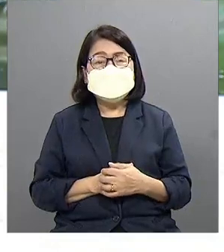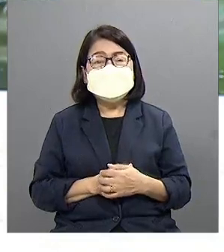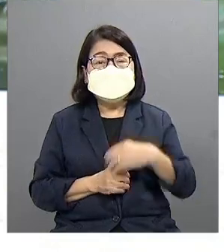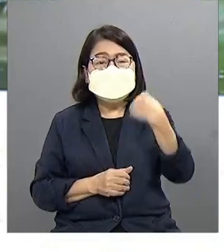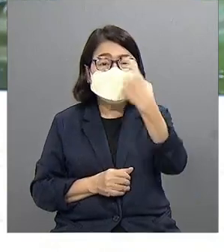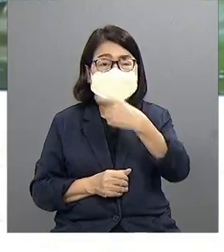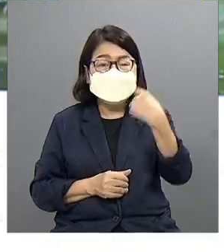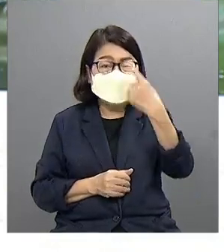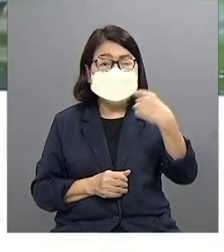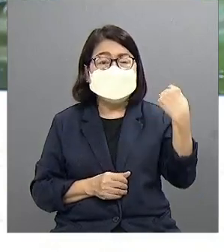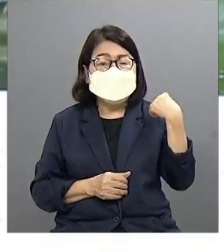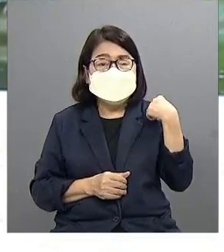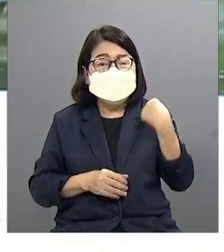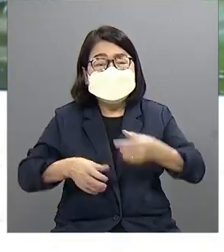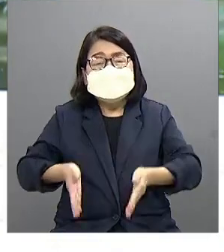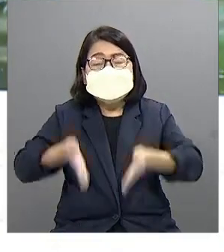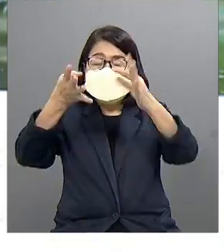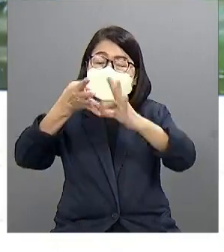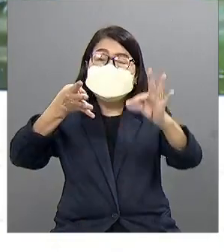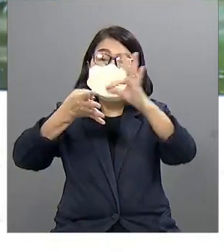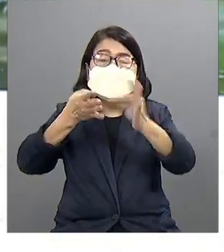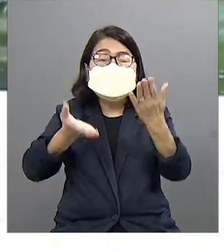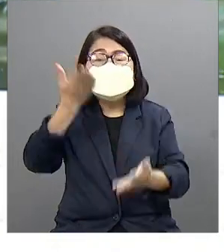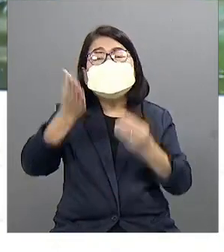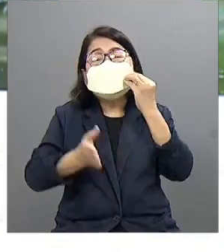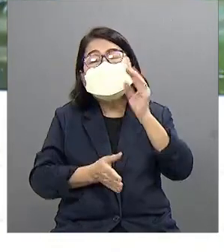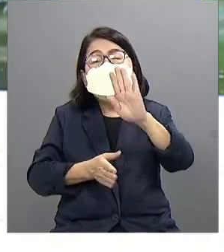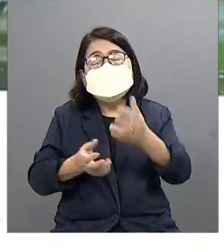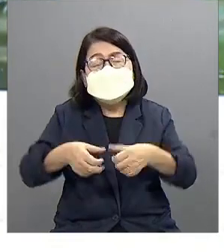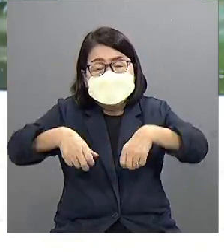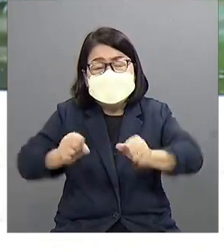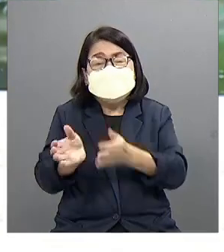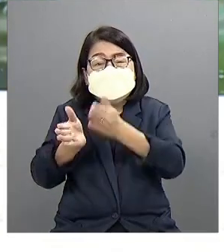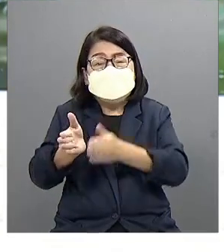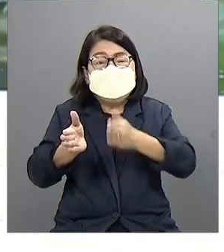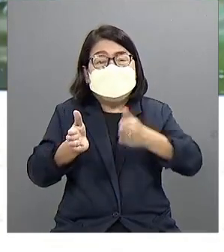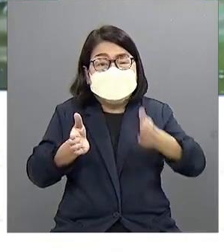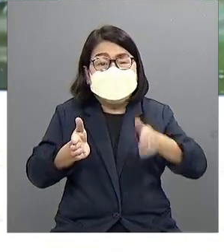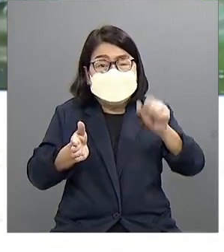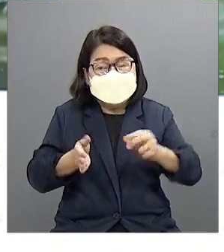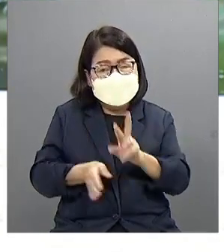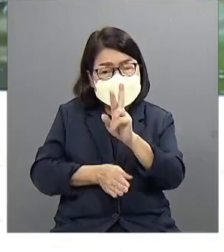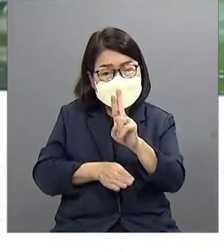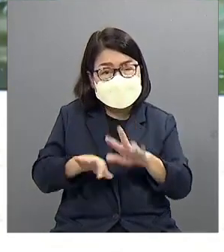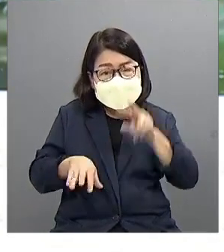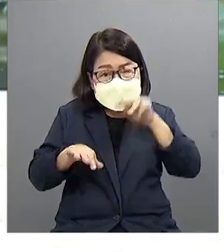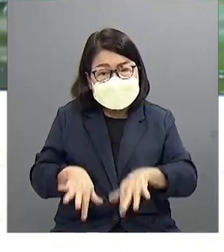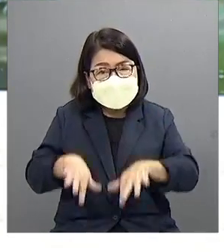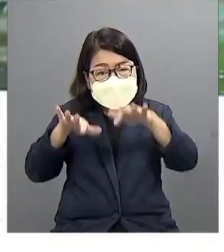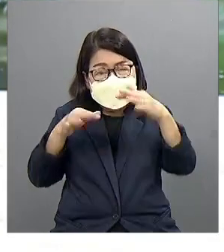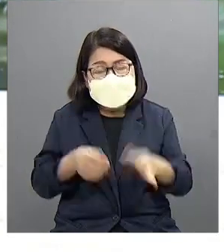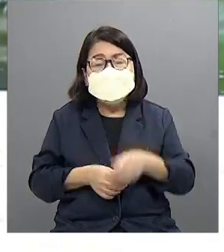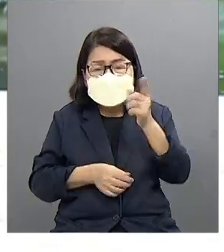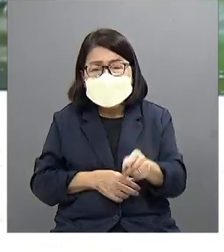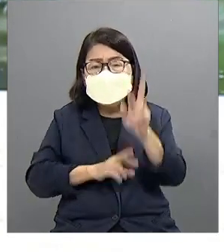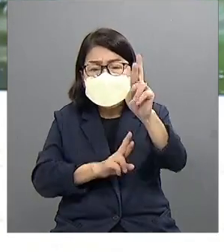รือว่าอาคารอพาร์ตเมนต์ต่างๆเนี่ยนะคะนอกจากระวังน้ำท่วมแล้วคุณต้องระวังค่ะระวังผู้ก่อเหตุ